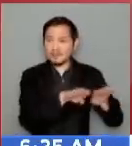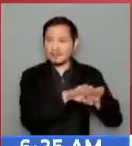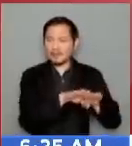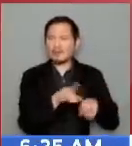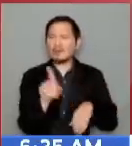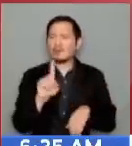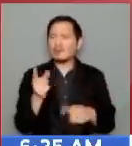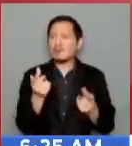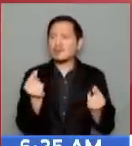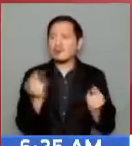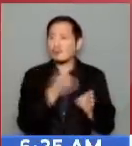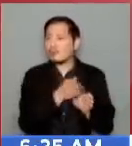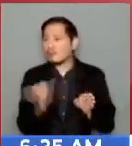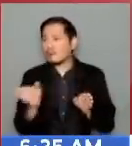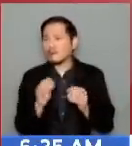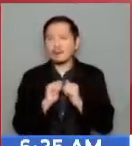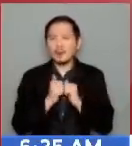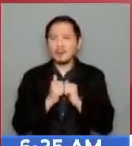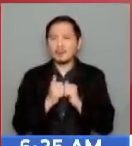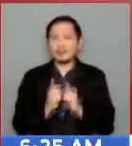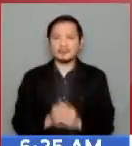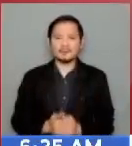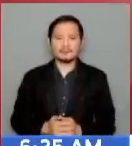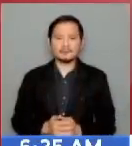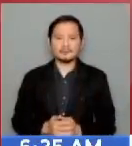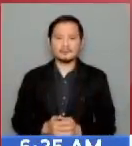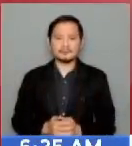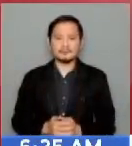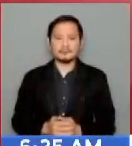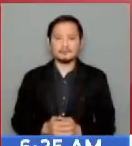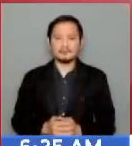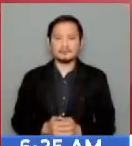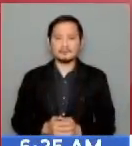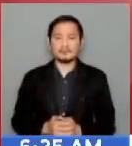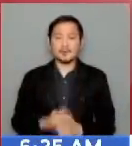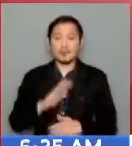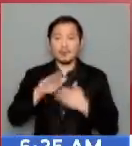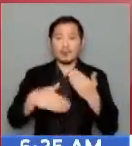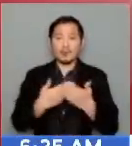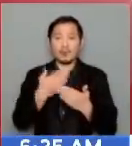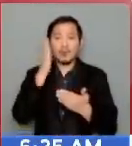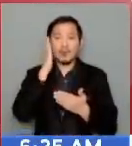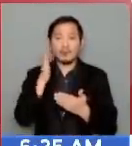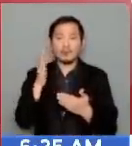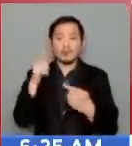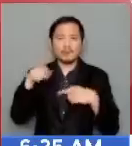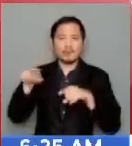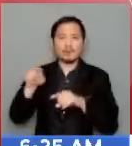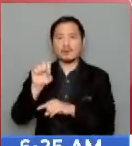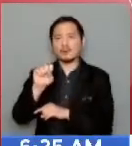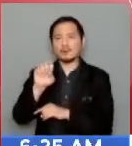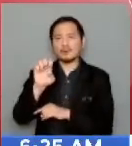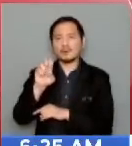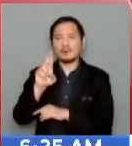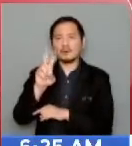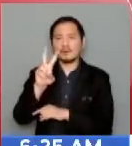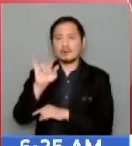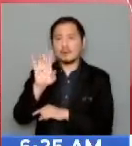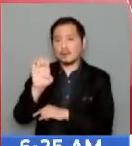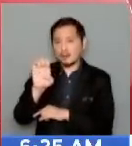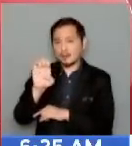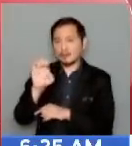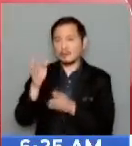po natin? Ang lahat po ay padadaanin sa service road, sa ilalim, including yung bus carousel, yung bus